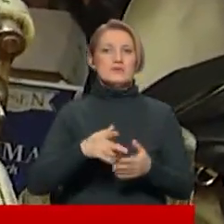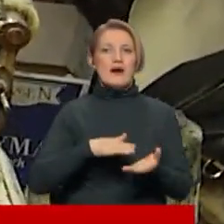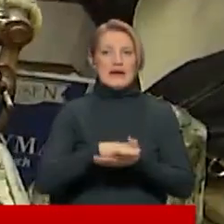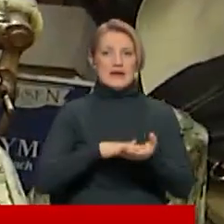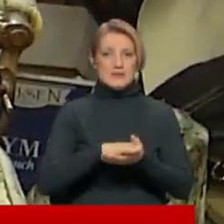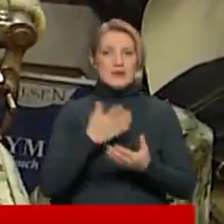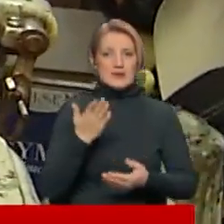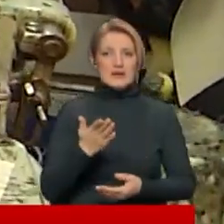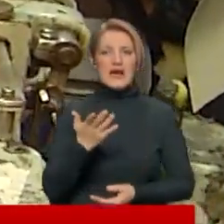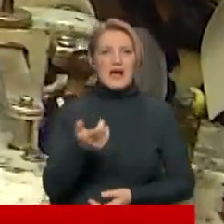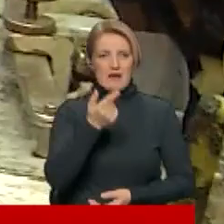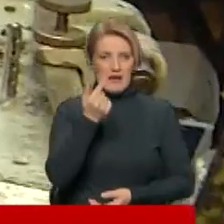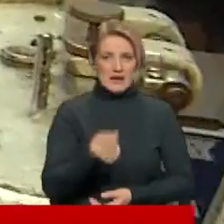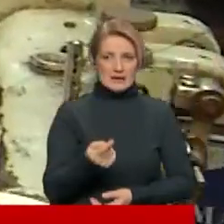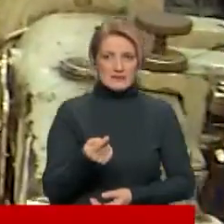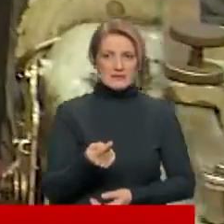Ayakkabılar en az